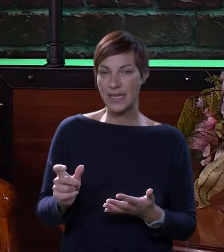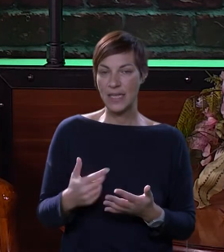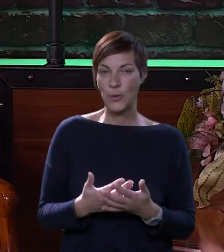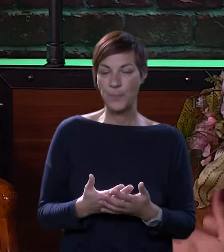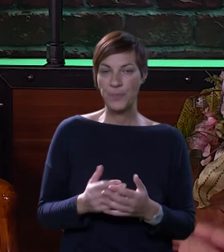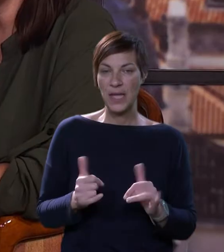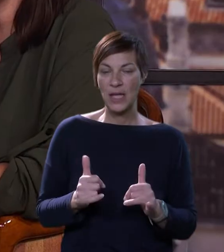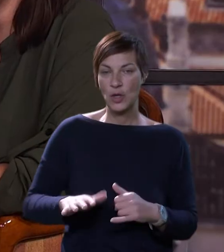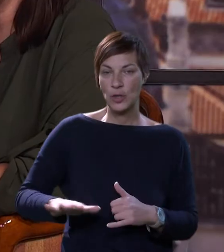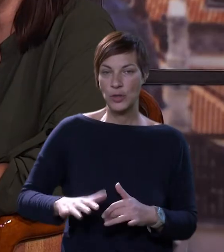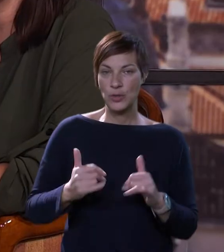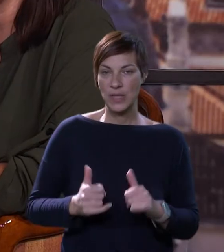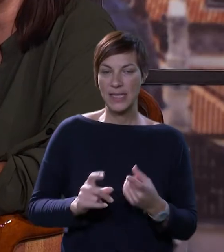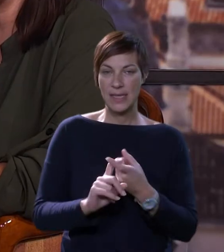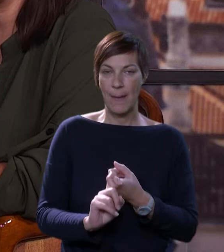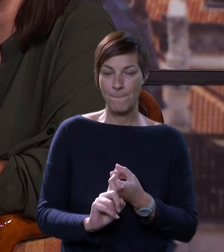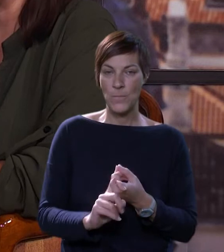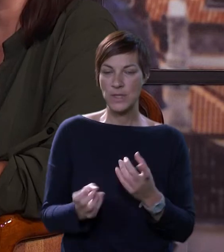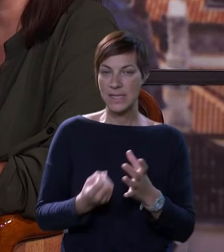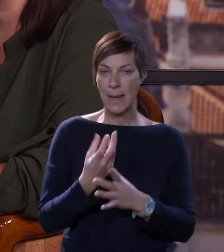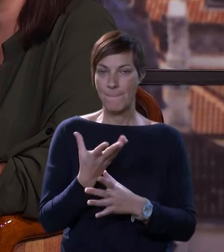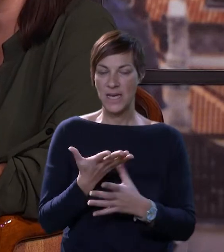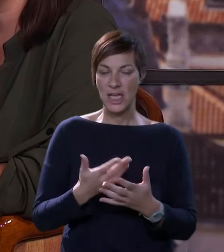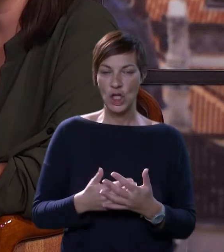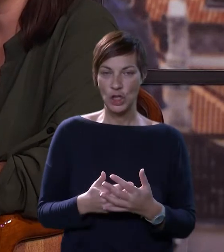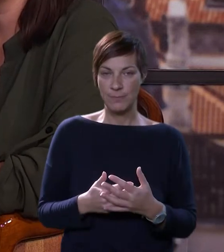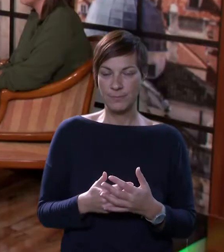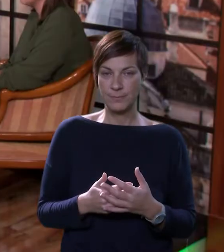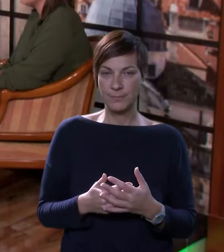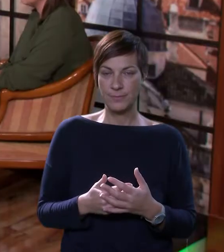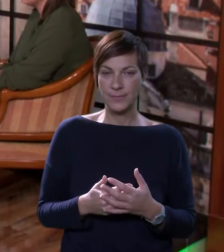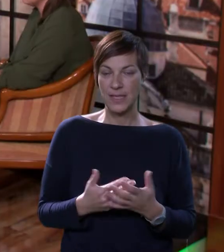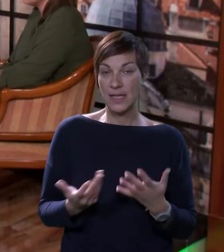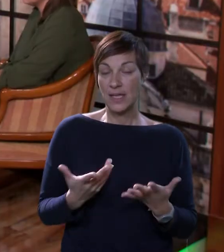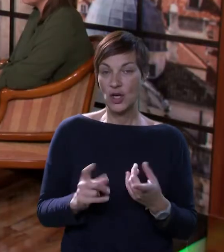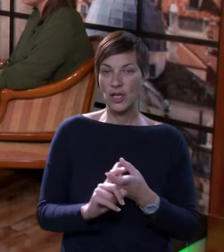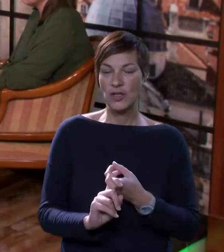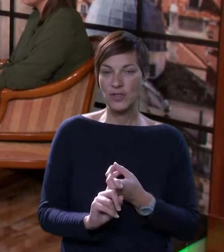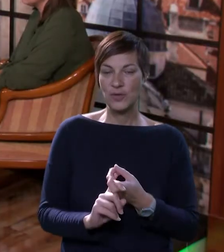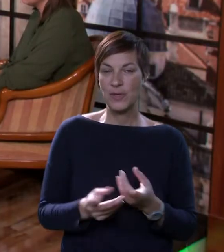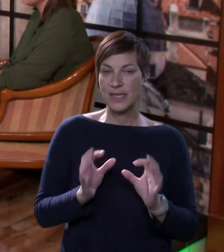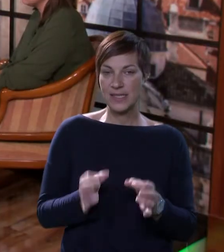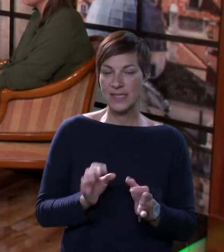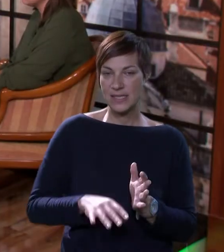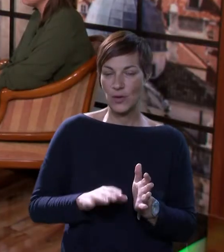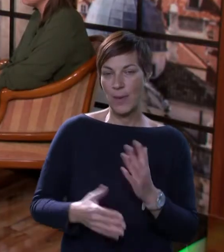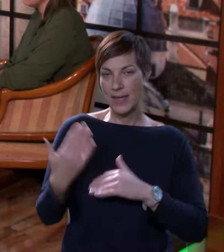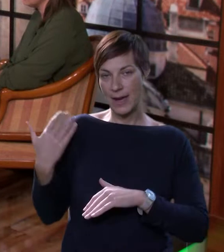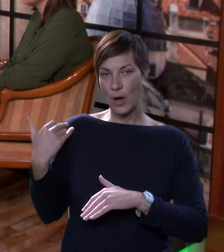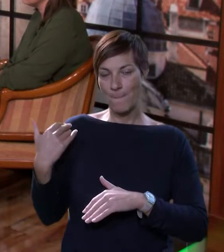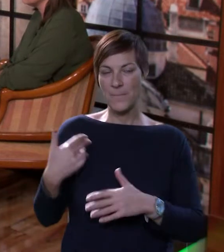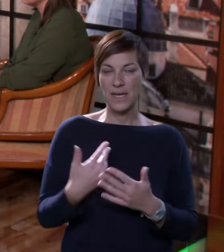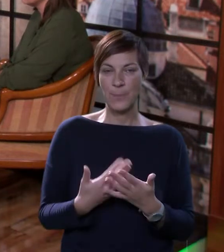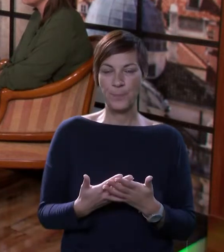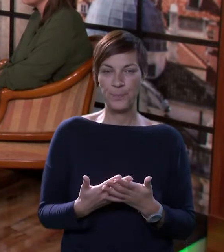dio. Koliko su djeca danas povezana sa prirodom? Koliko su povezana? Pa tu zasigurno manje nego prije,